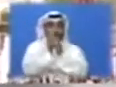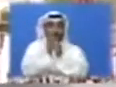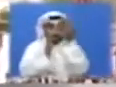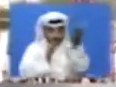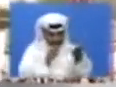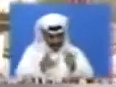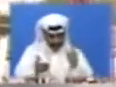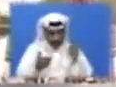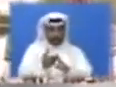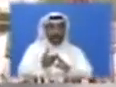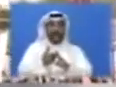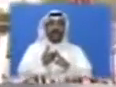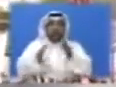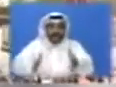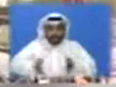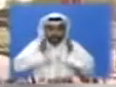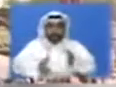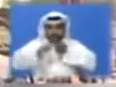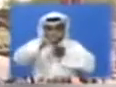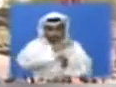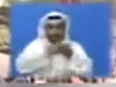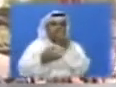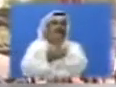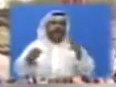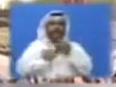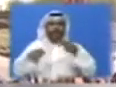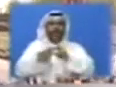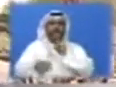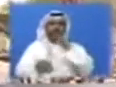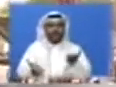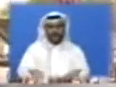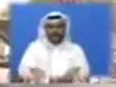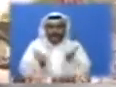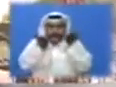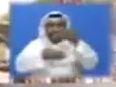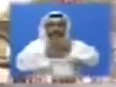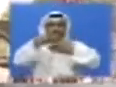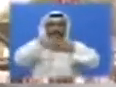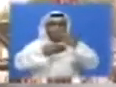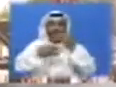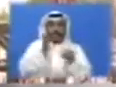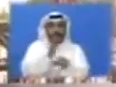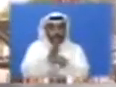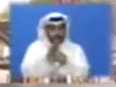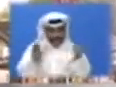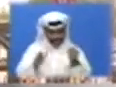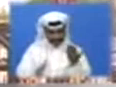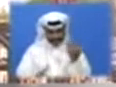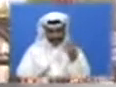وقطاع الإنشاءات. عموم الكويت في نهضة عمرانية إن شاء الله بدت